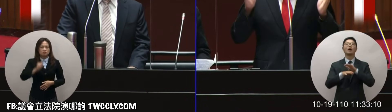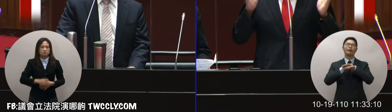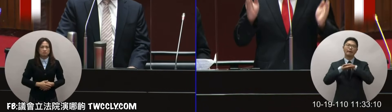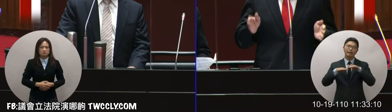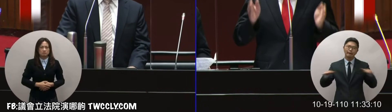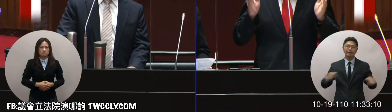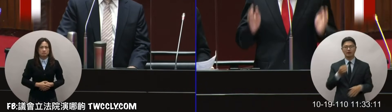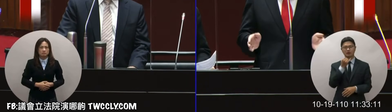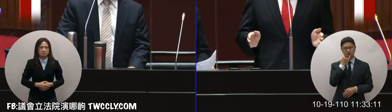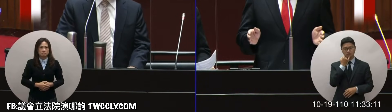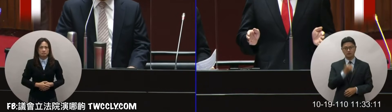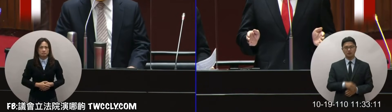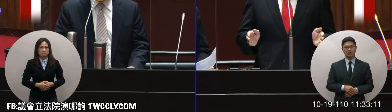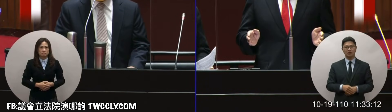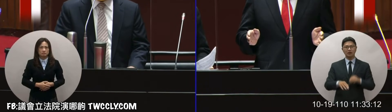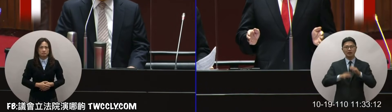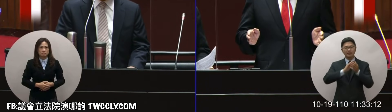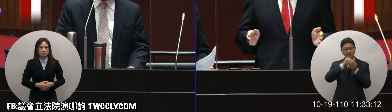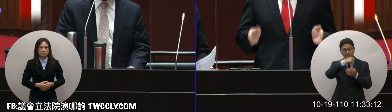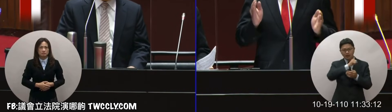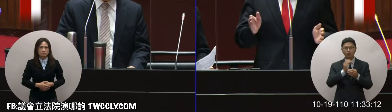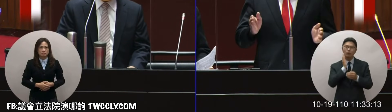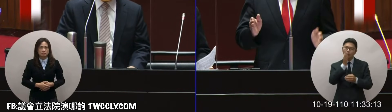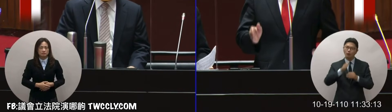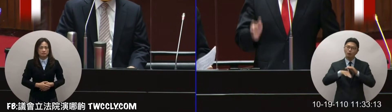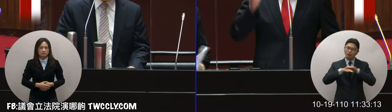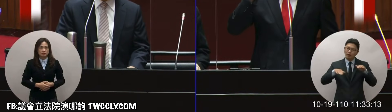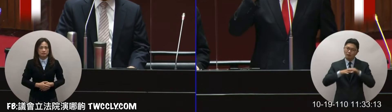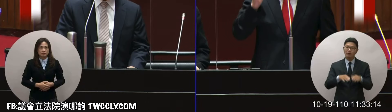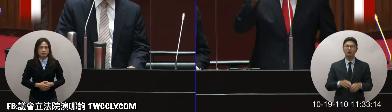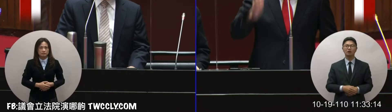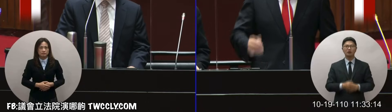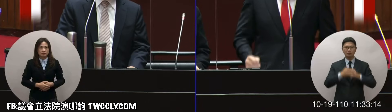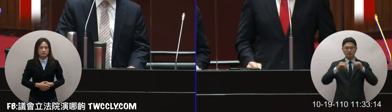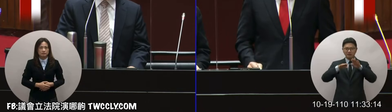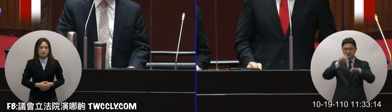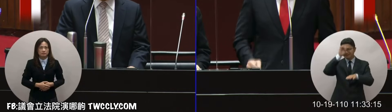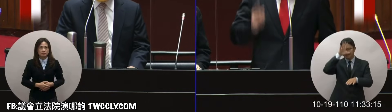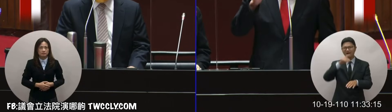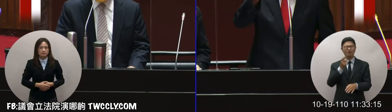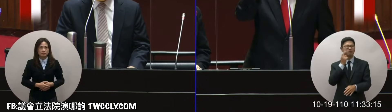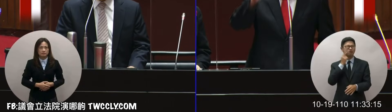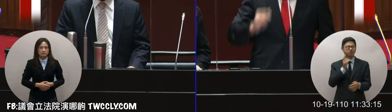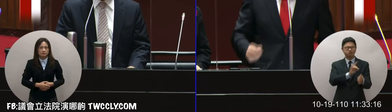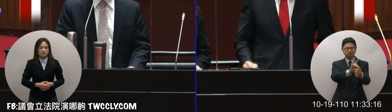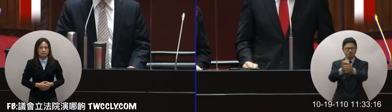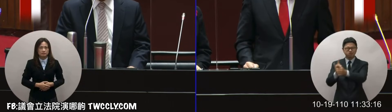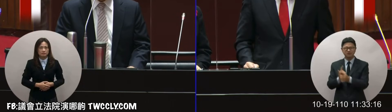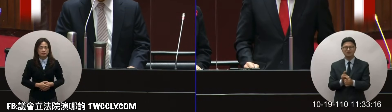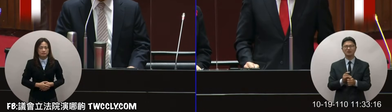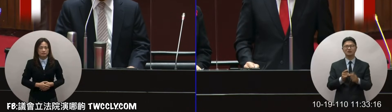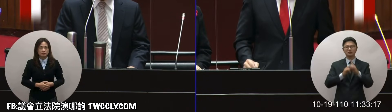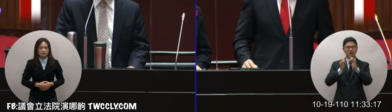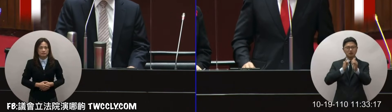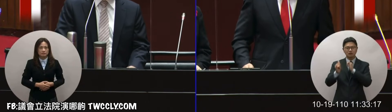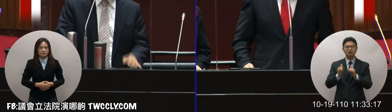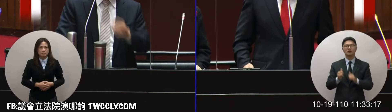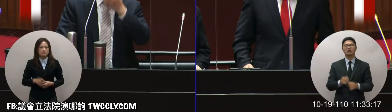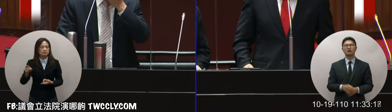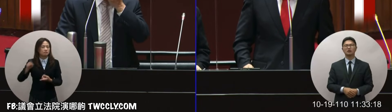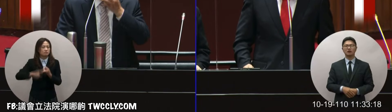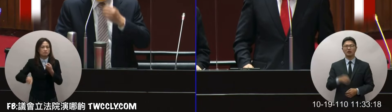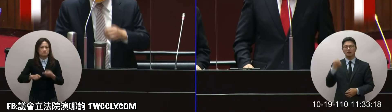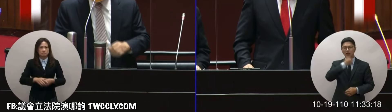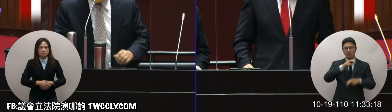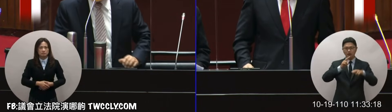湾也是就会很安定。今天民进党用这种诈术欺骗所有国人， 不接受。 台湾共